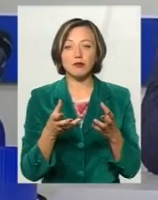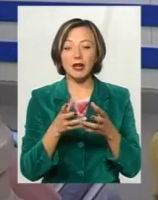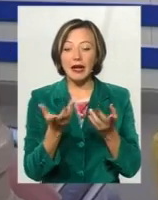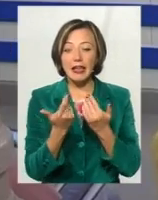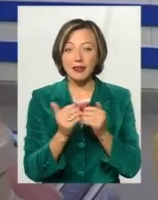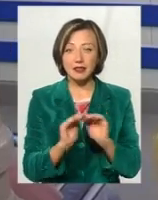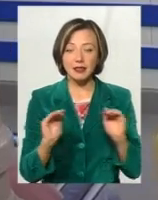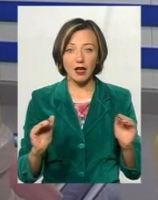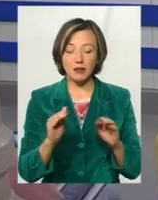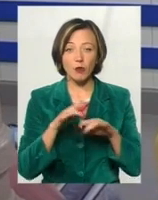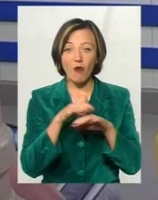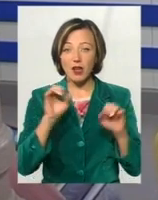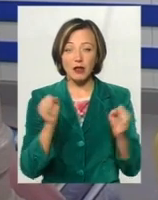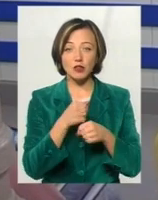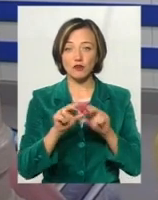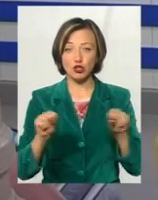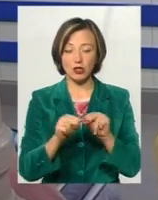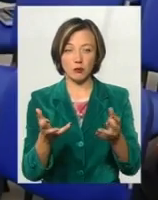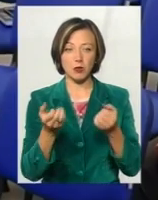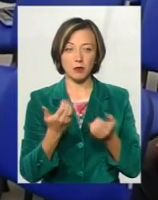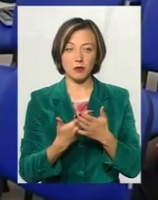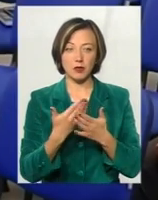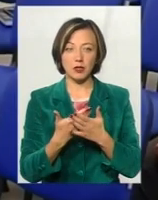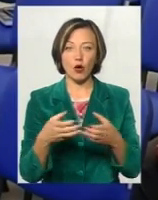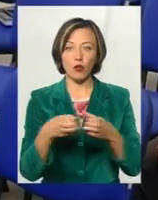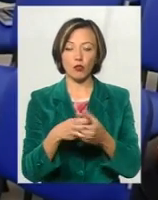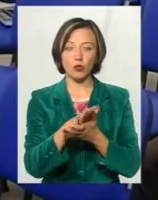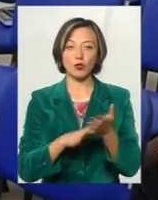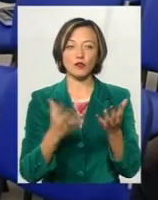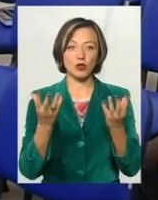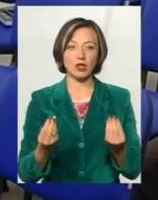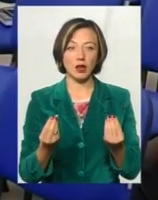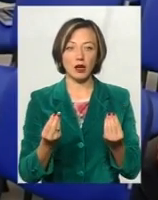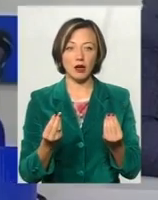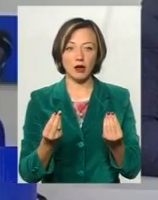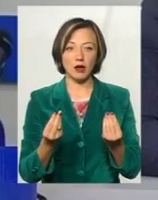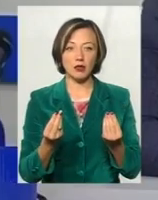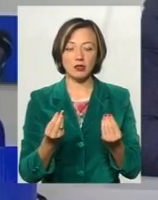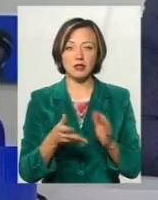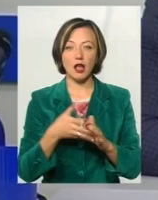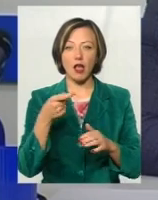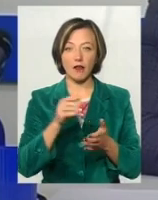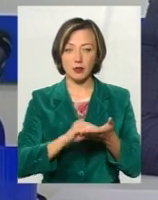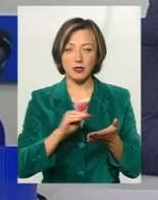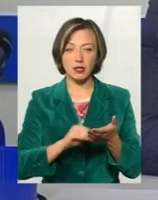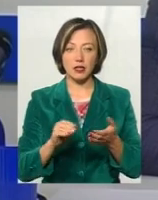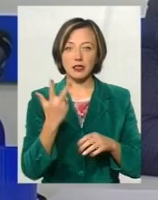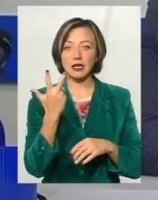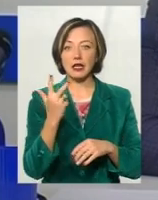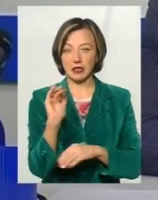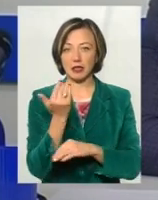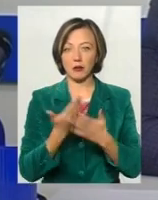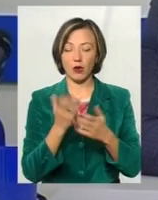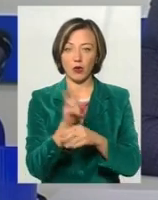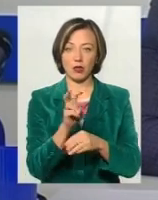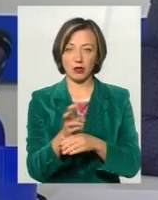неможливо. Розумієте, вчитель буде отримувати, наприклад, да, на групу продовженого дня з розрахунку заяви, які написали, там де 3 дитини ходити,